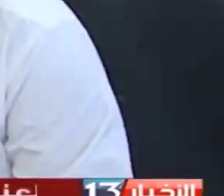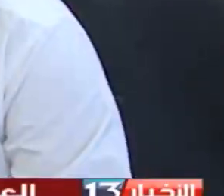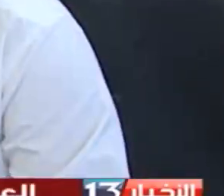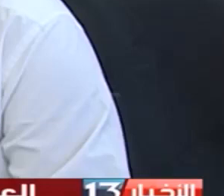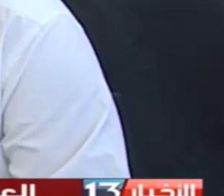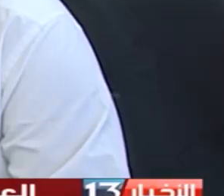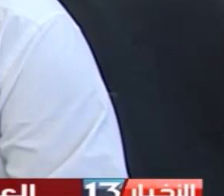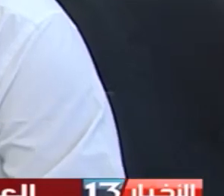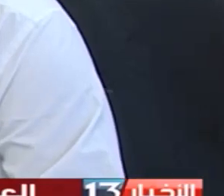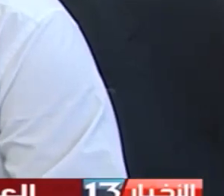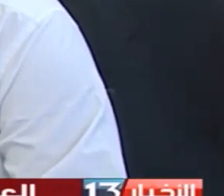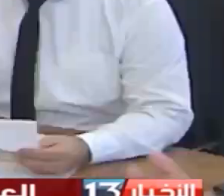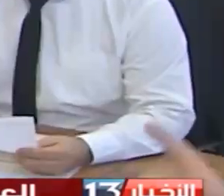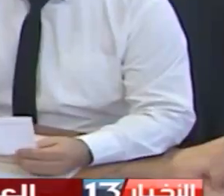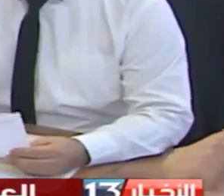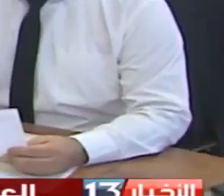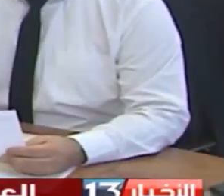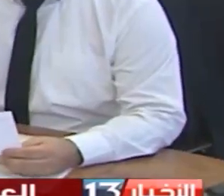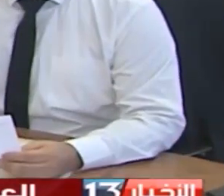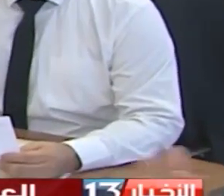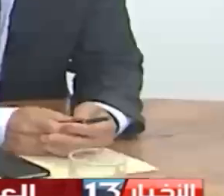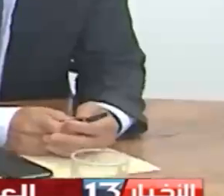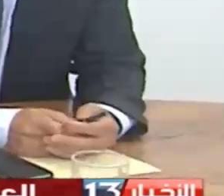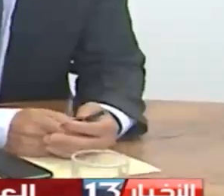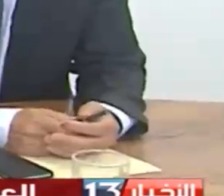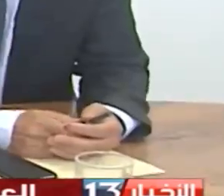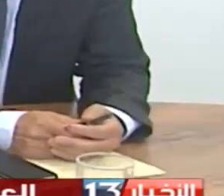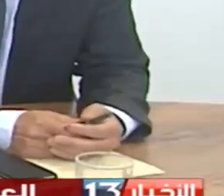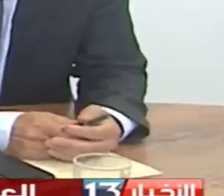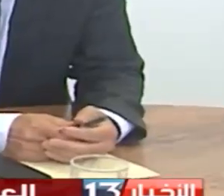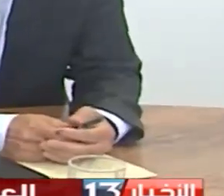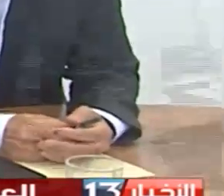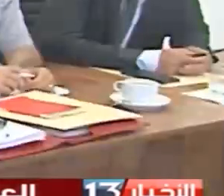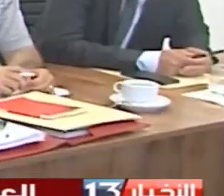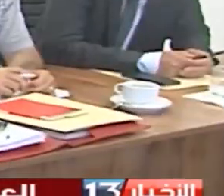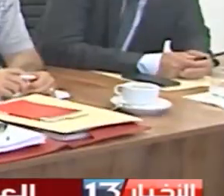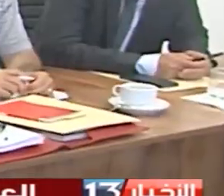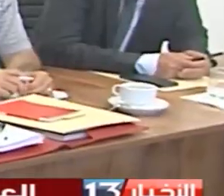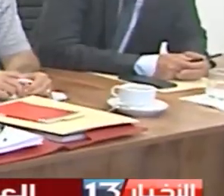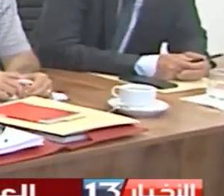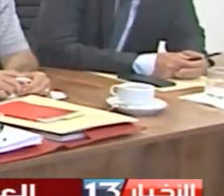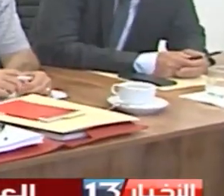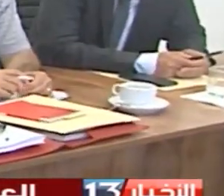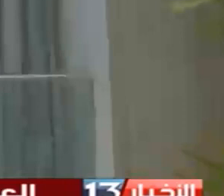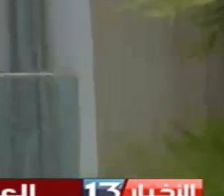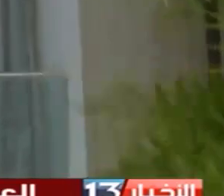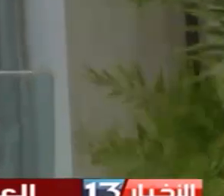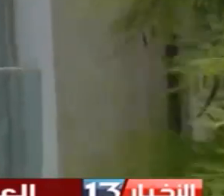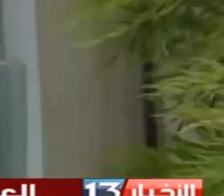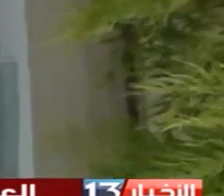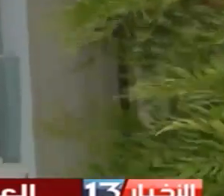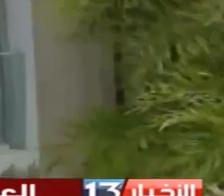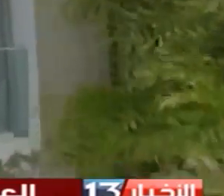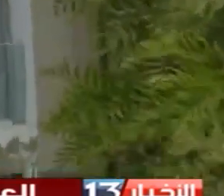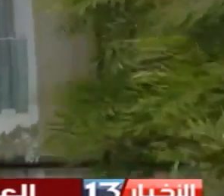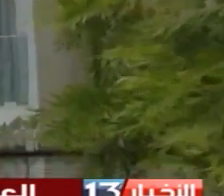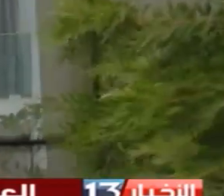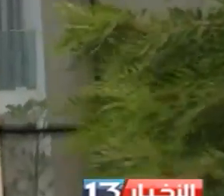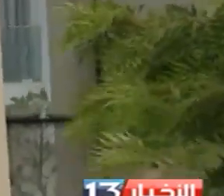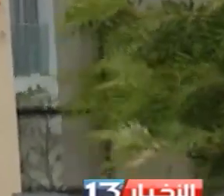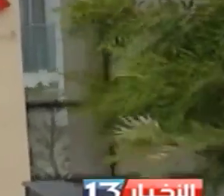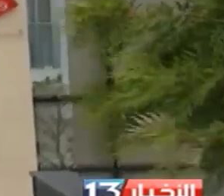للانتخابات تؤكد التاريخ الخامس عشر من سبتمبر اقرب اجل اجراء الانتخابات الرئاسيه وان تنظيم دوره ثانيه